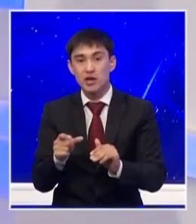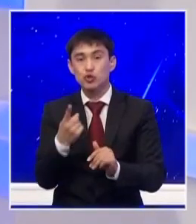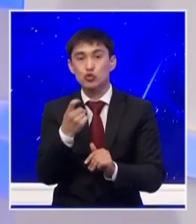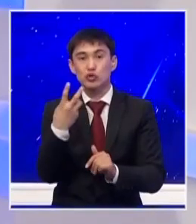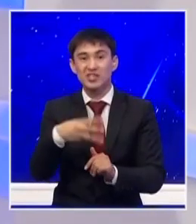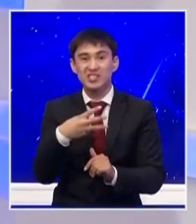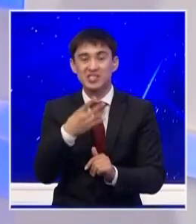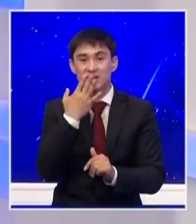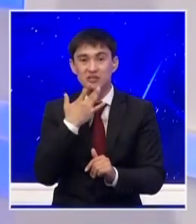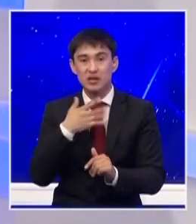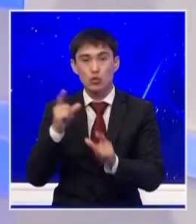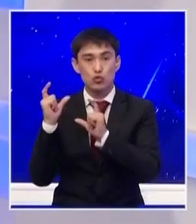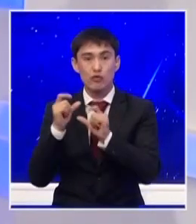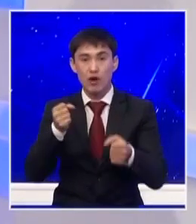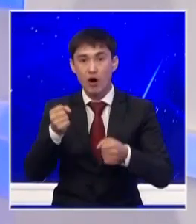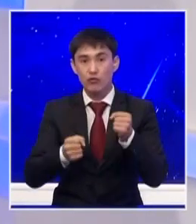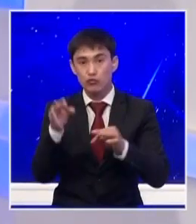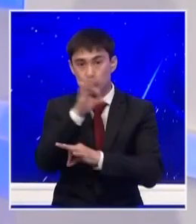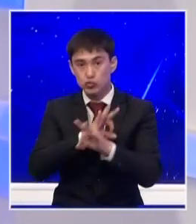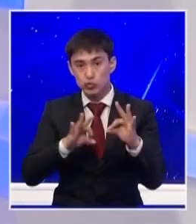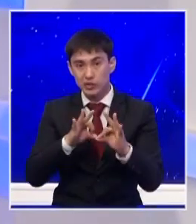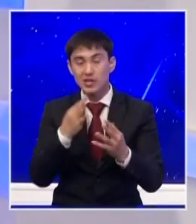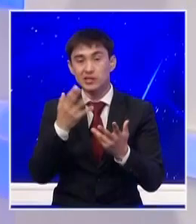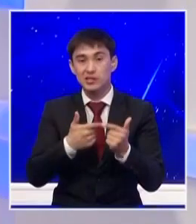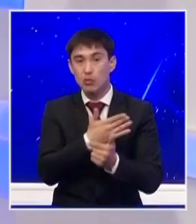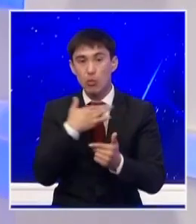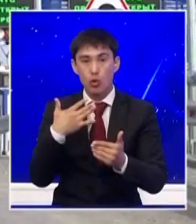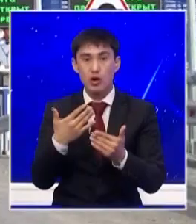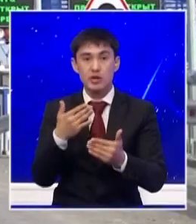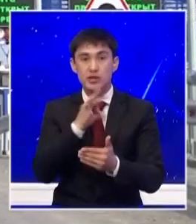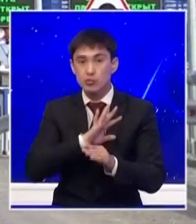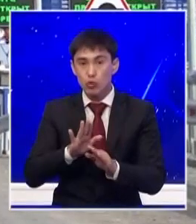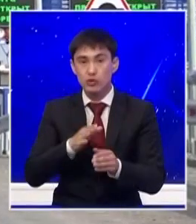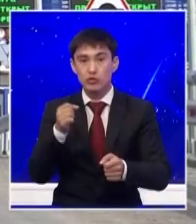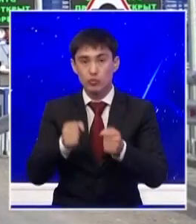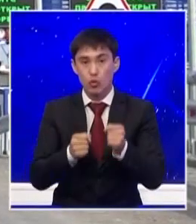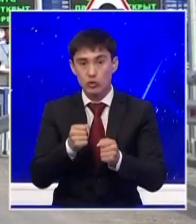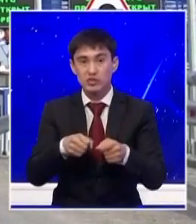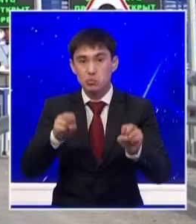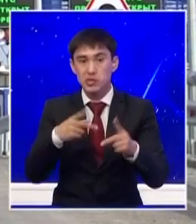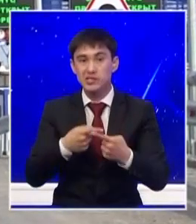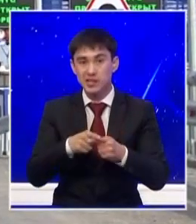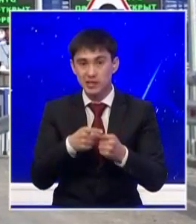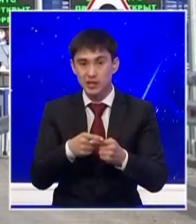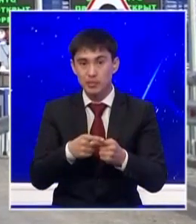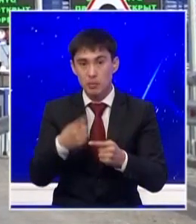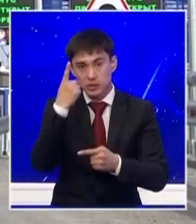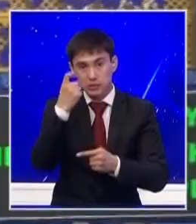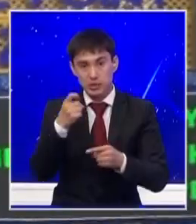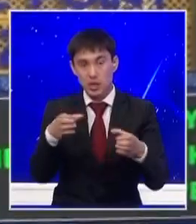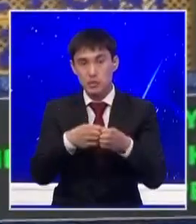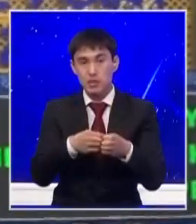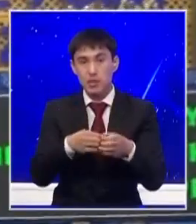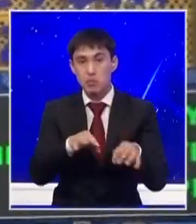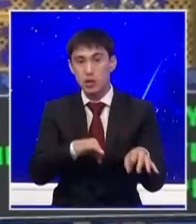130 иностранных грузовых авто в сутки среди них немало новых неиспользованных иномарок и спецтехники по сообщениям